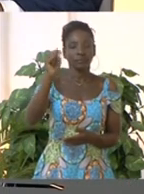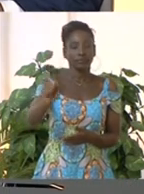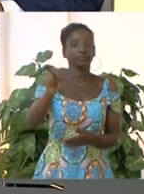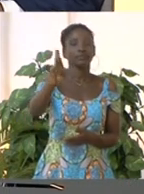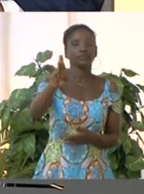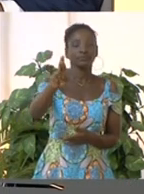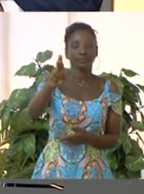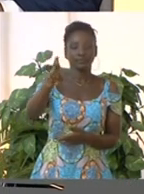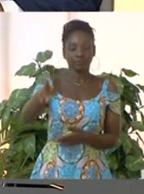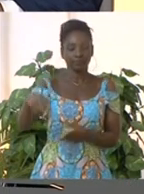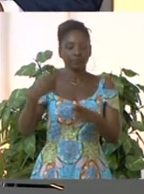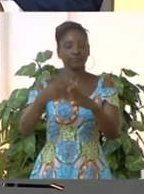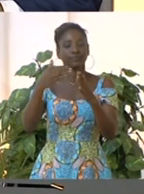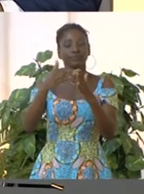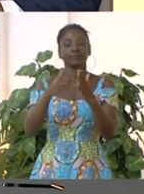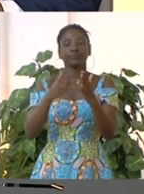inscrit,